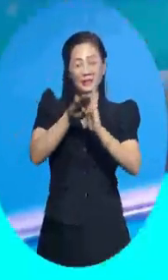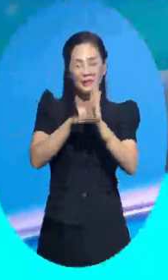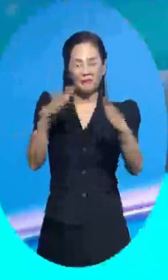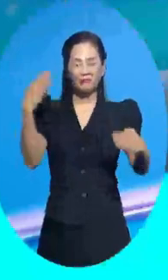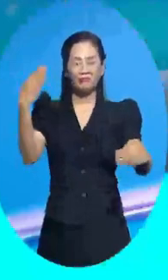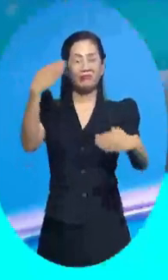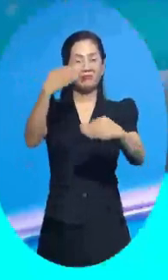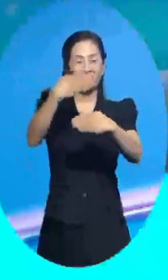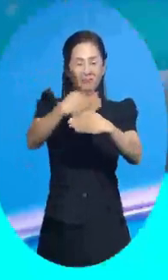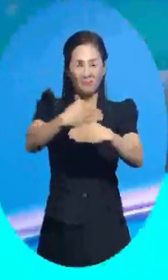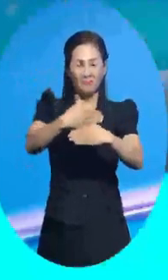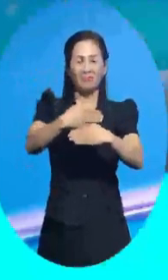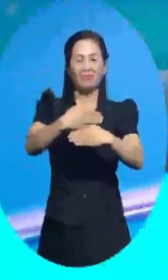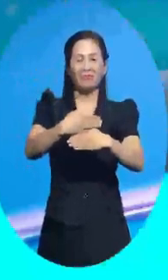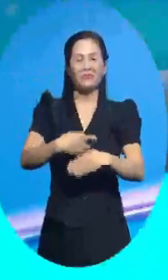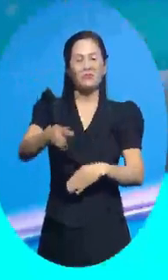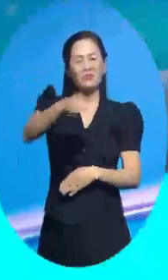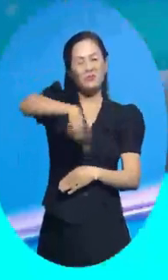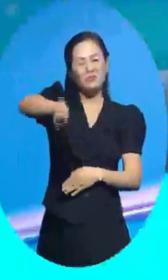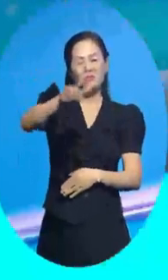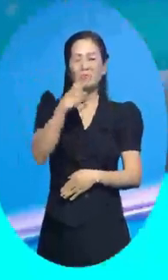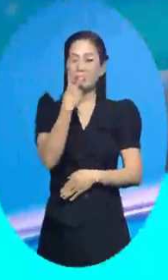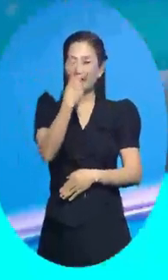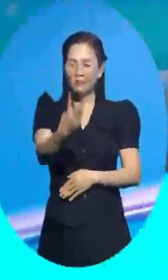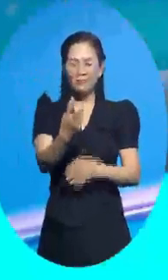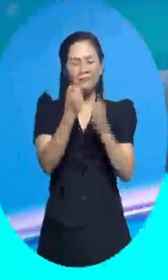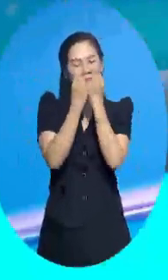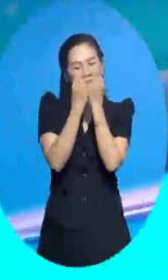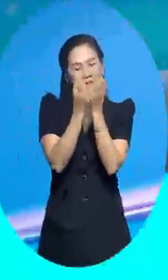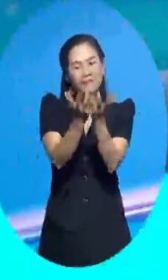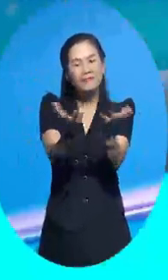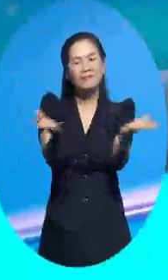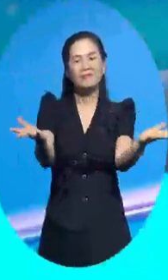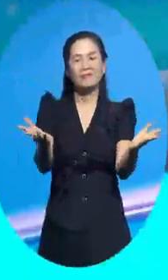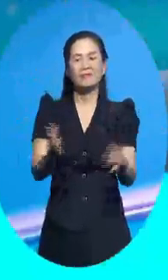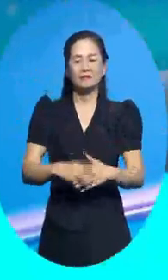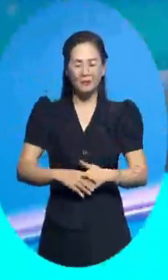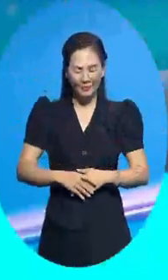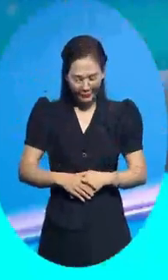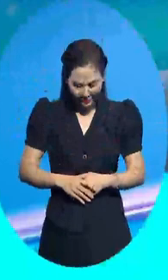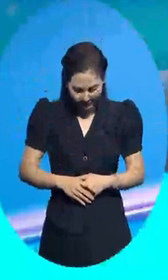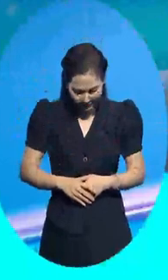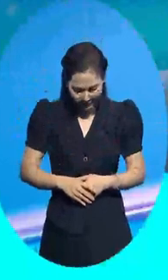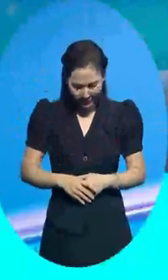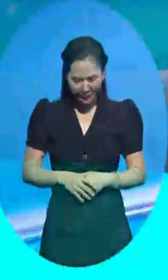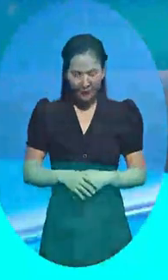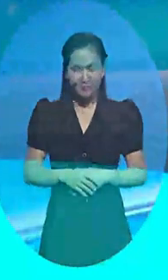tin buổi trưa của Đài Truyền hình Thành phố Hồ Chí Minh. Chân thành cảm ơn sự quan tâm của quý vị. Kính chào tạm biệt.